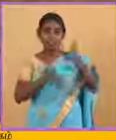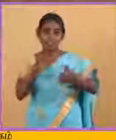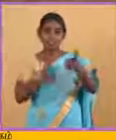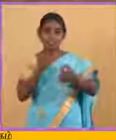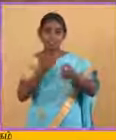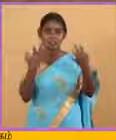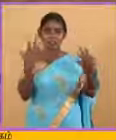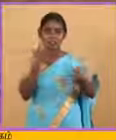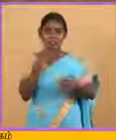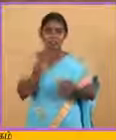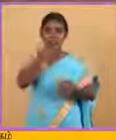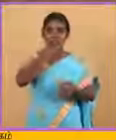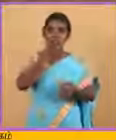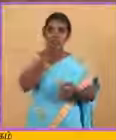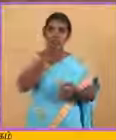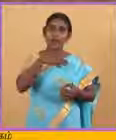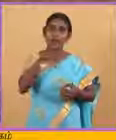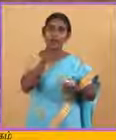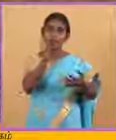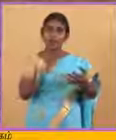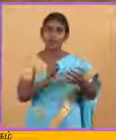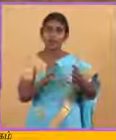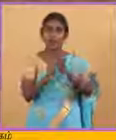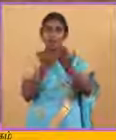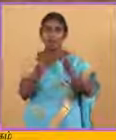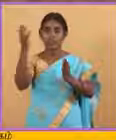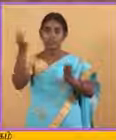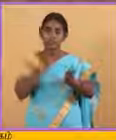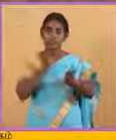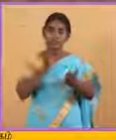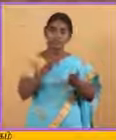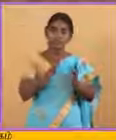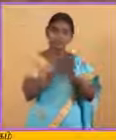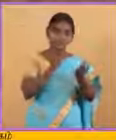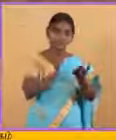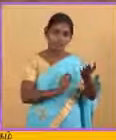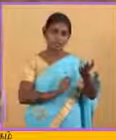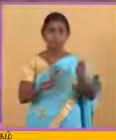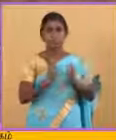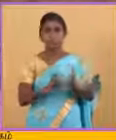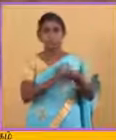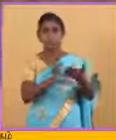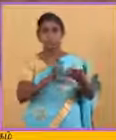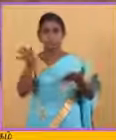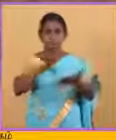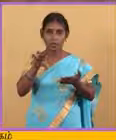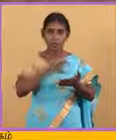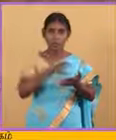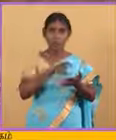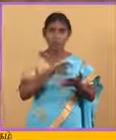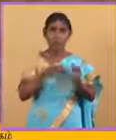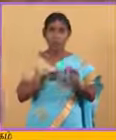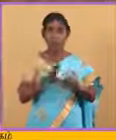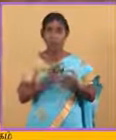போவோம், நூலகத்துக்கு போவோம், புத்தகங்களை எடுப்போம், நோட்டு பேனாவை எடுத்து எழுதிட்டு வருவோம். எழுதிட்டு வந்து நாம் அதை கலந்துக்கிடுவோம்.